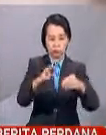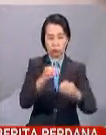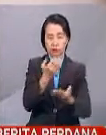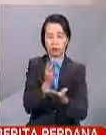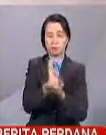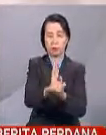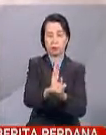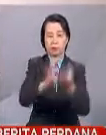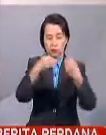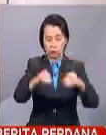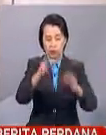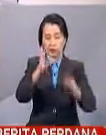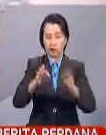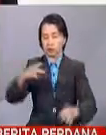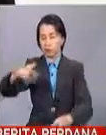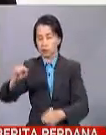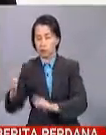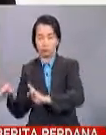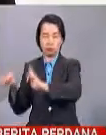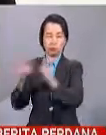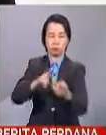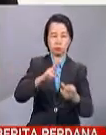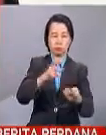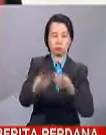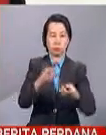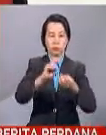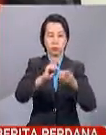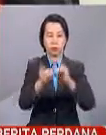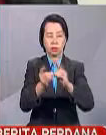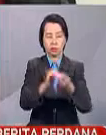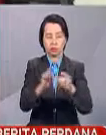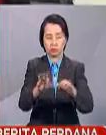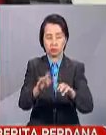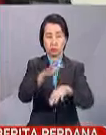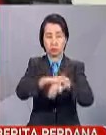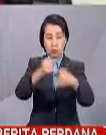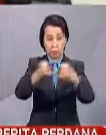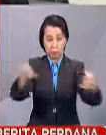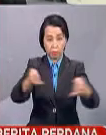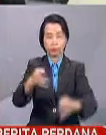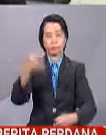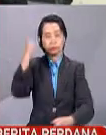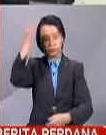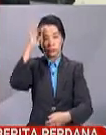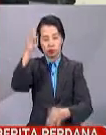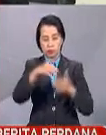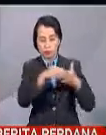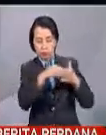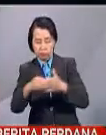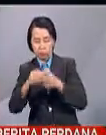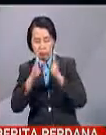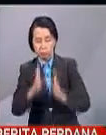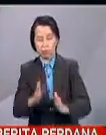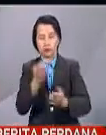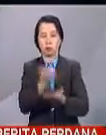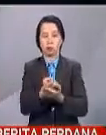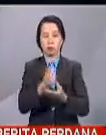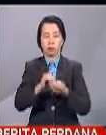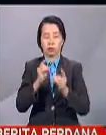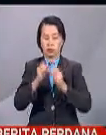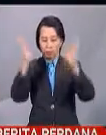dan bantuan penjualan jika PKS beralih kepada primatan digitalisasi inisiatif itu akan ditransfer badan ekonomi